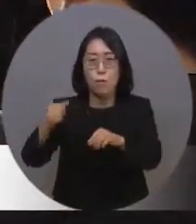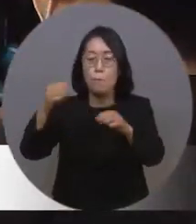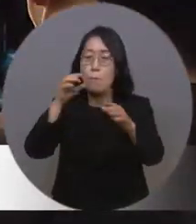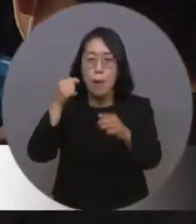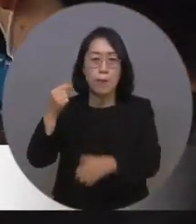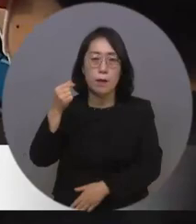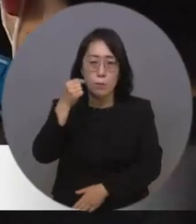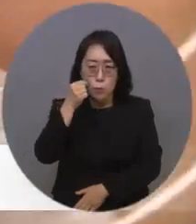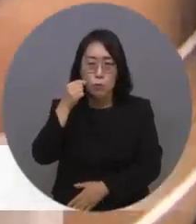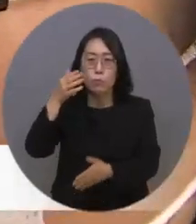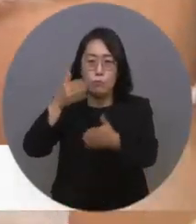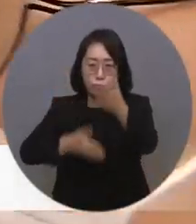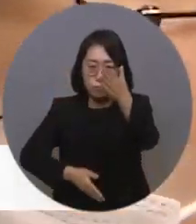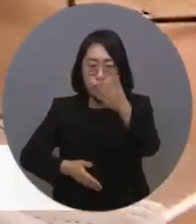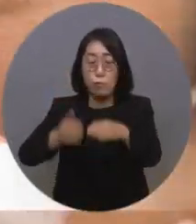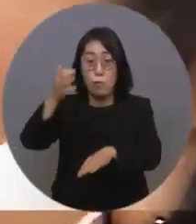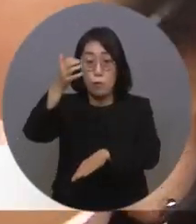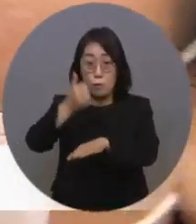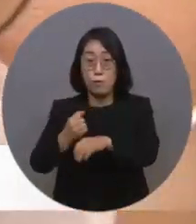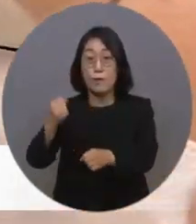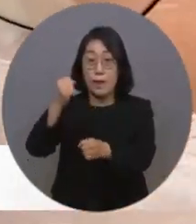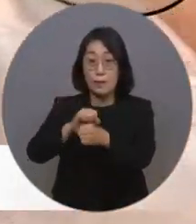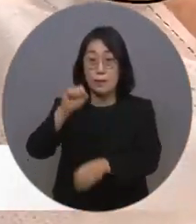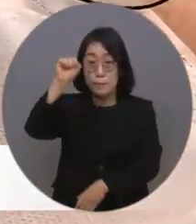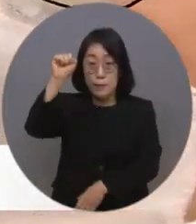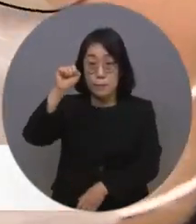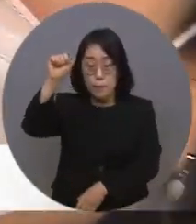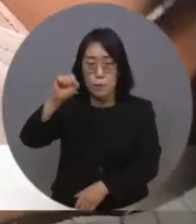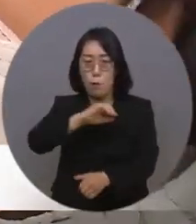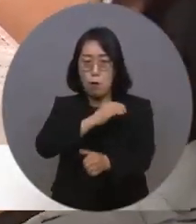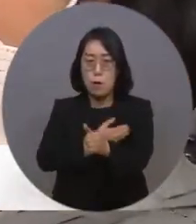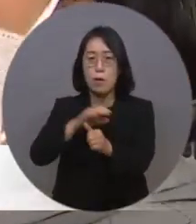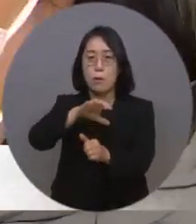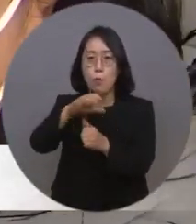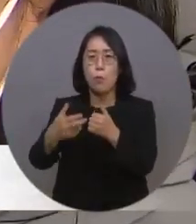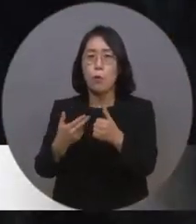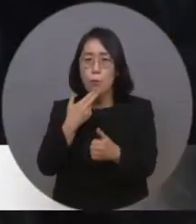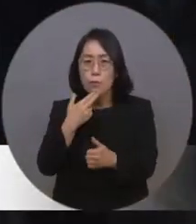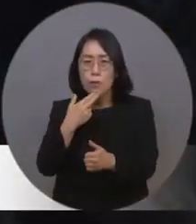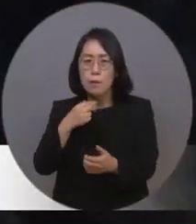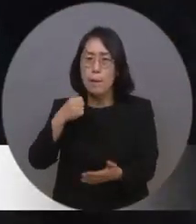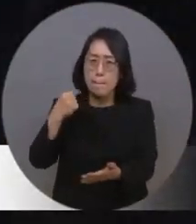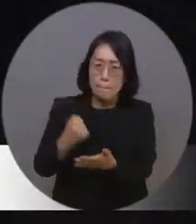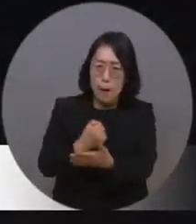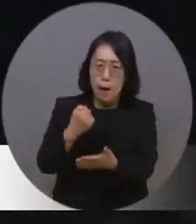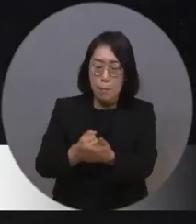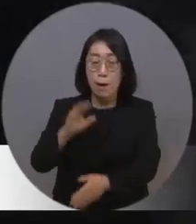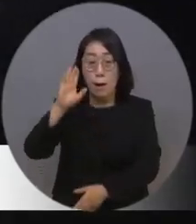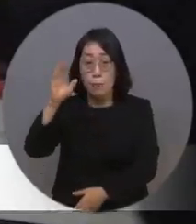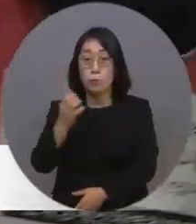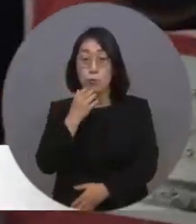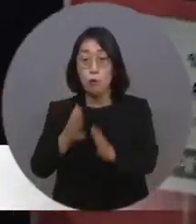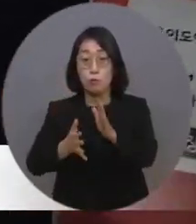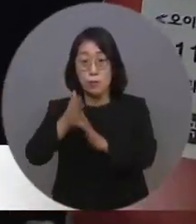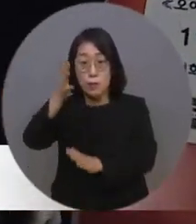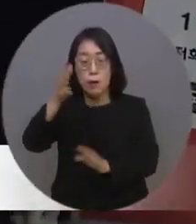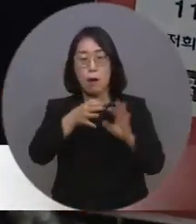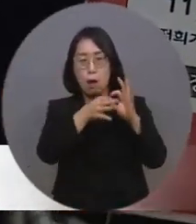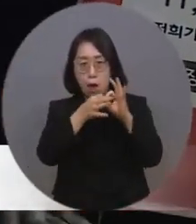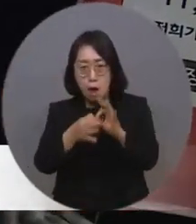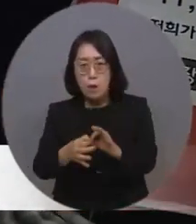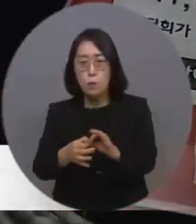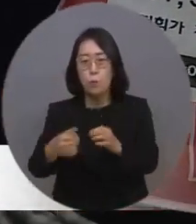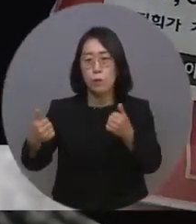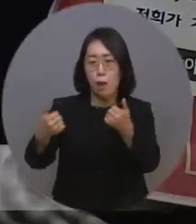시위를 재개한 전장현 측은 장애인 권리가 보장되지 못한 현실을 규탄하며 앞으로 서울시가 진정성 있는